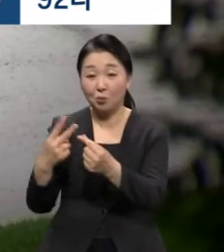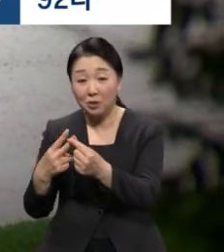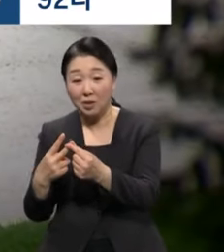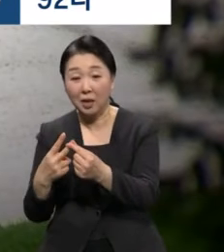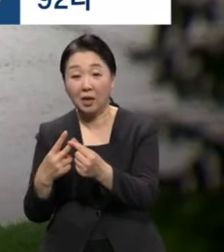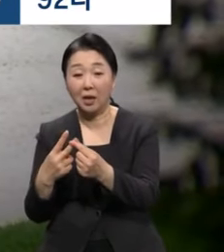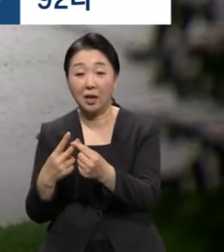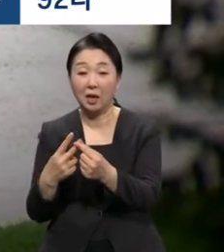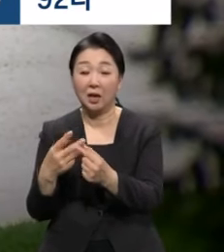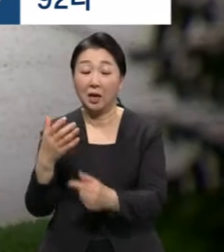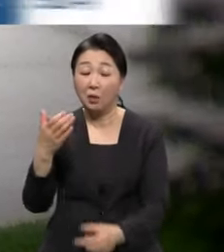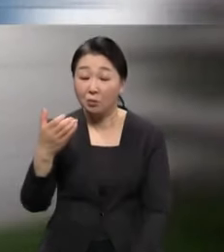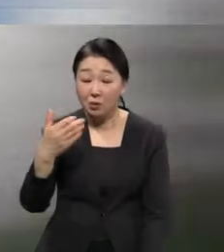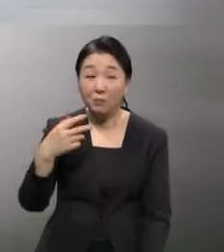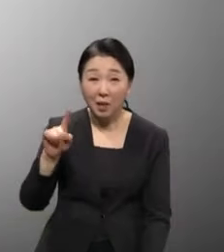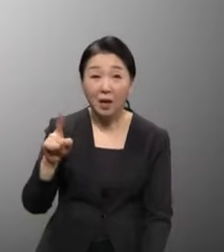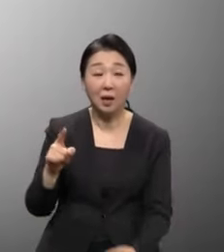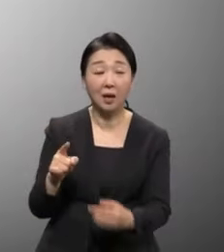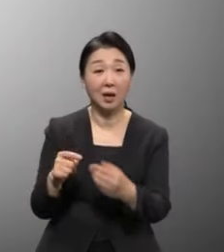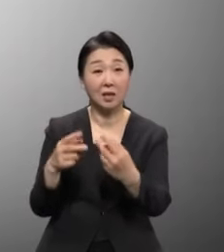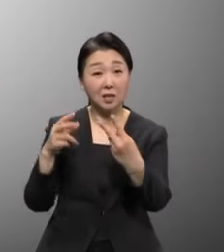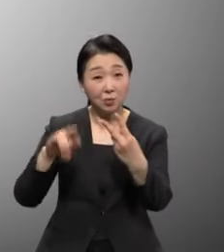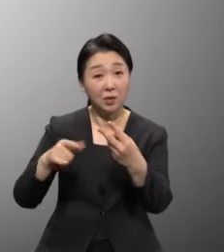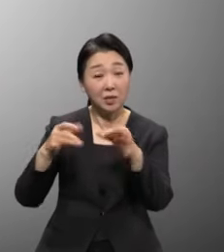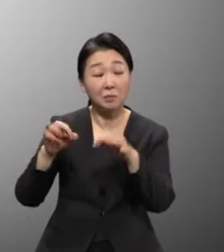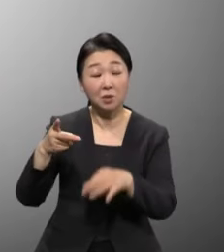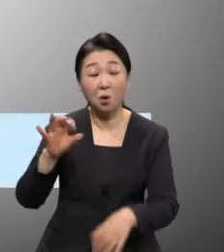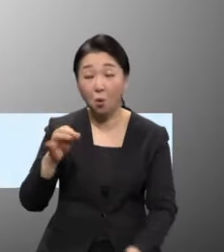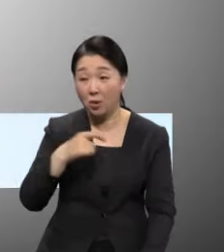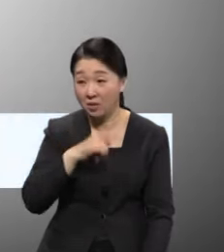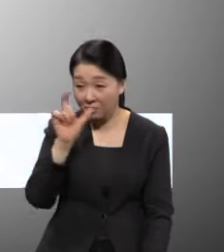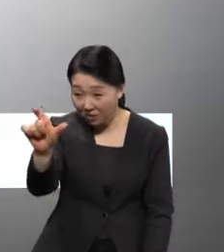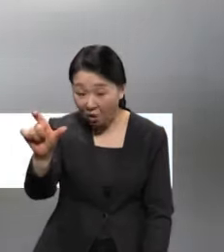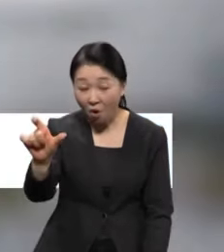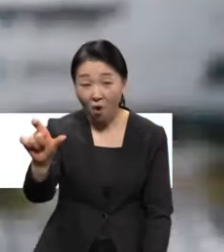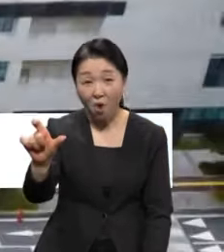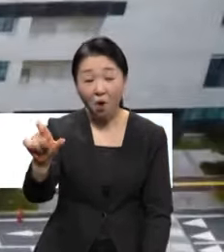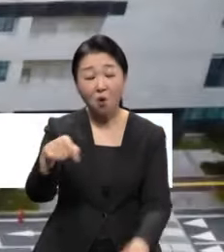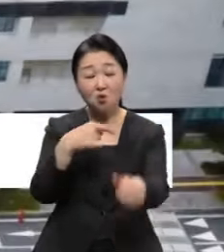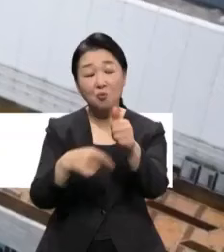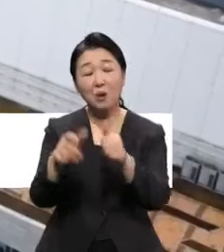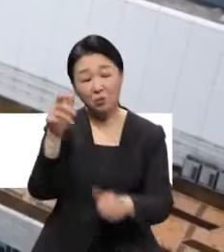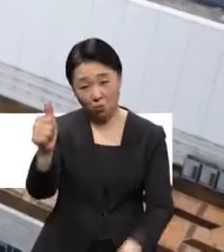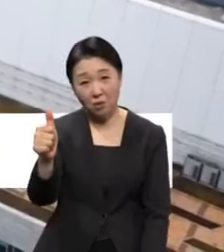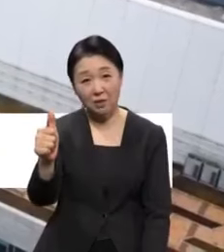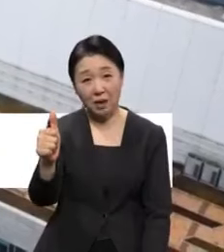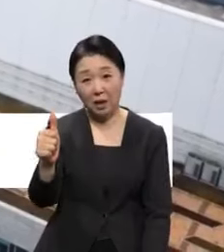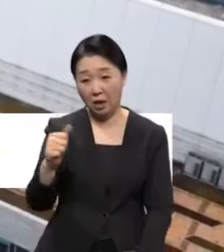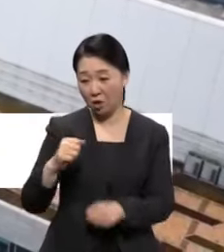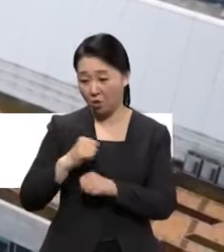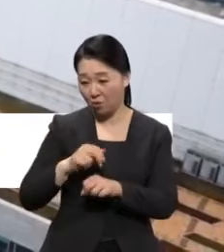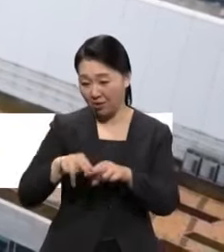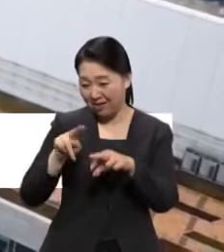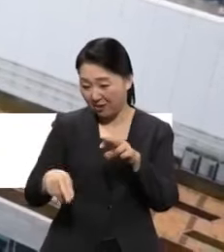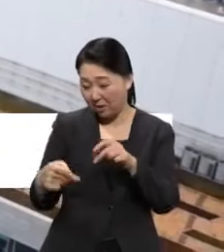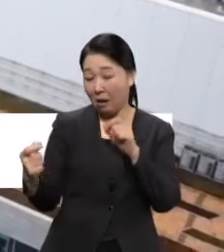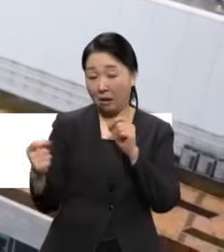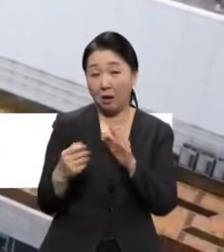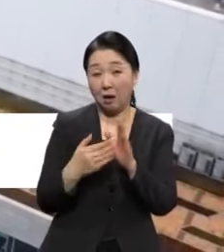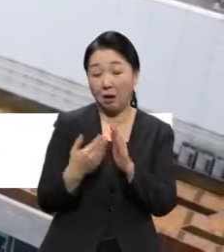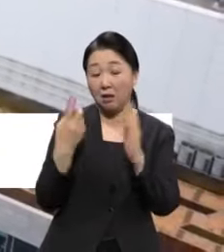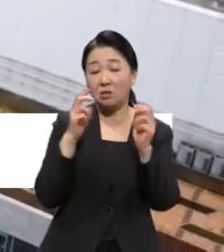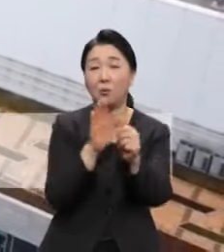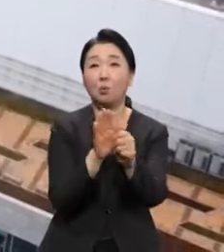김성호는 이름이 보입니다 국방전직 교육 원장입니다 저역을 앞둔 군인들의 취업을 돕는 국구 산